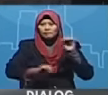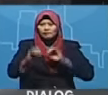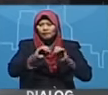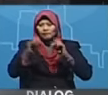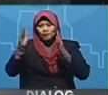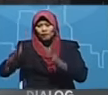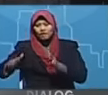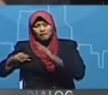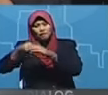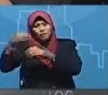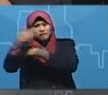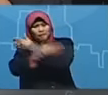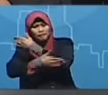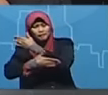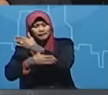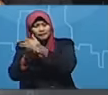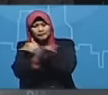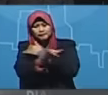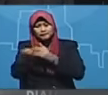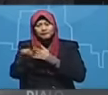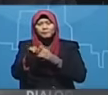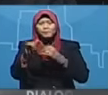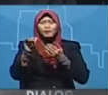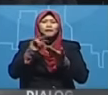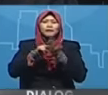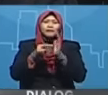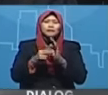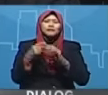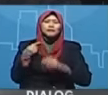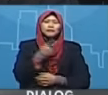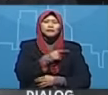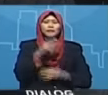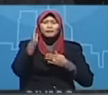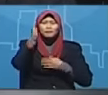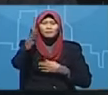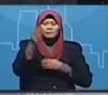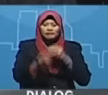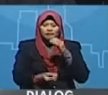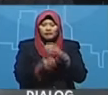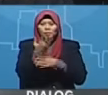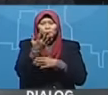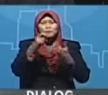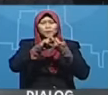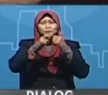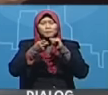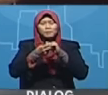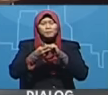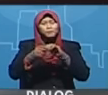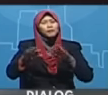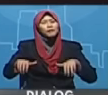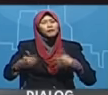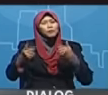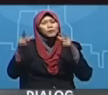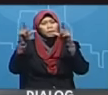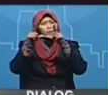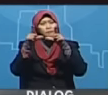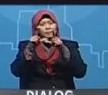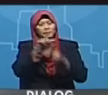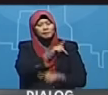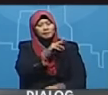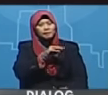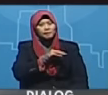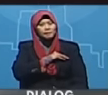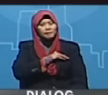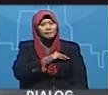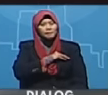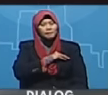maju, maknanya akhirnya kita akan menghadapi isu-isu yang sedemikian. Okey, bagi bahagian pelesenan Kementerian Pelancongan sendiri,